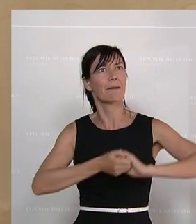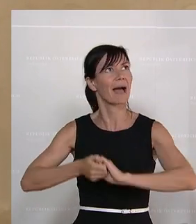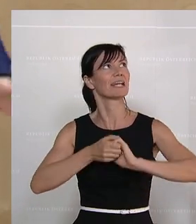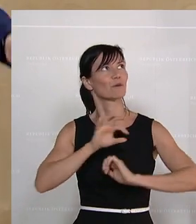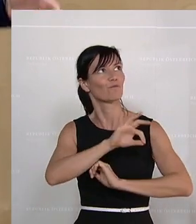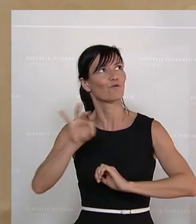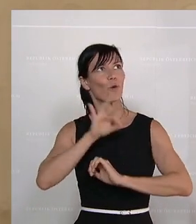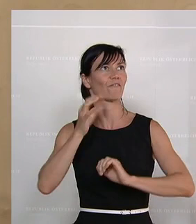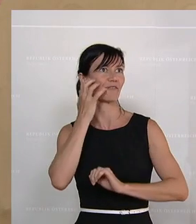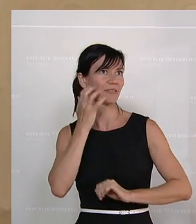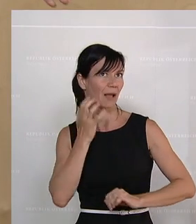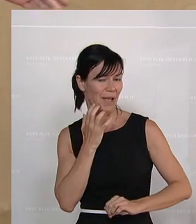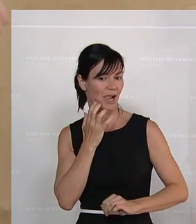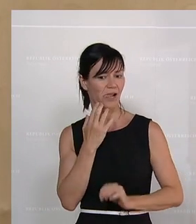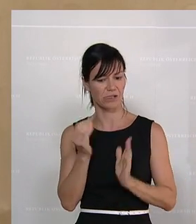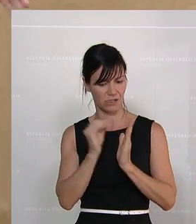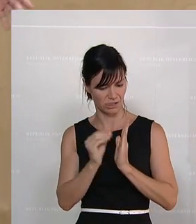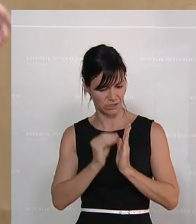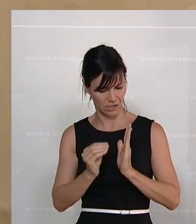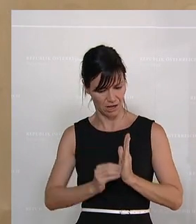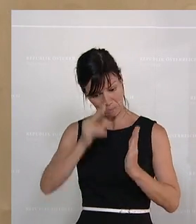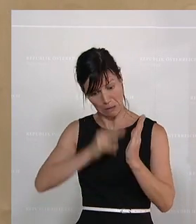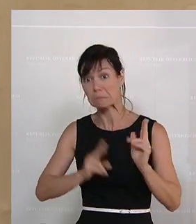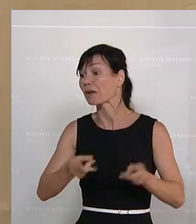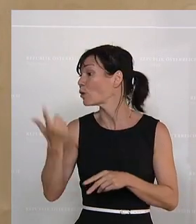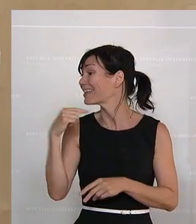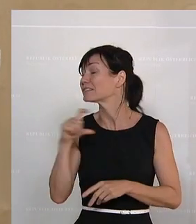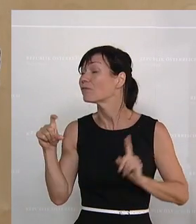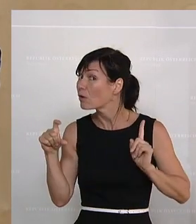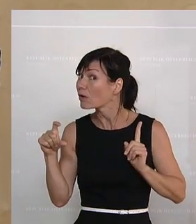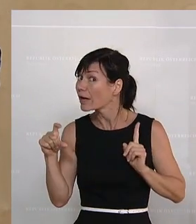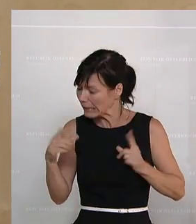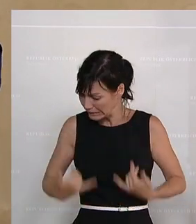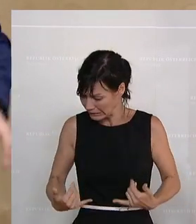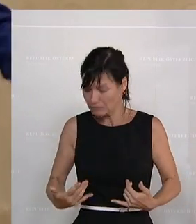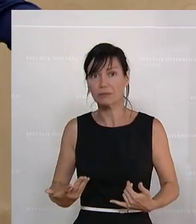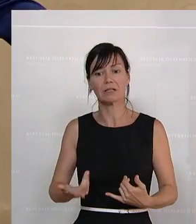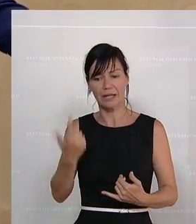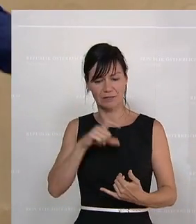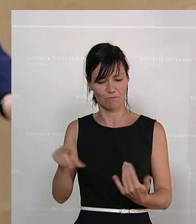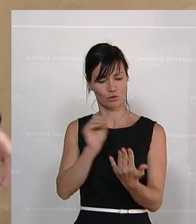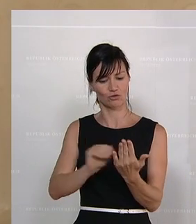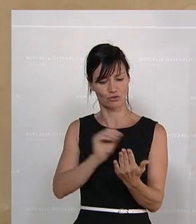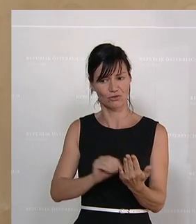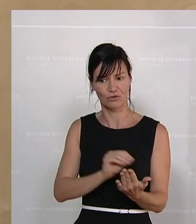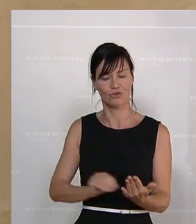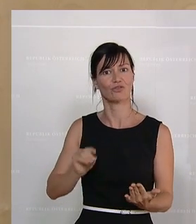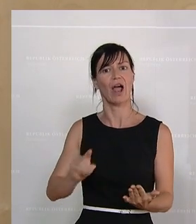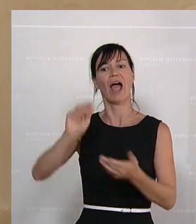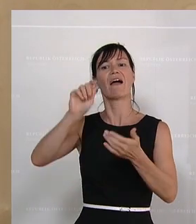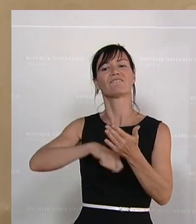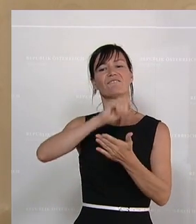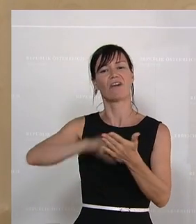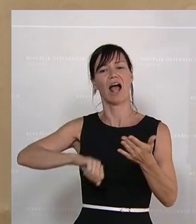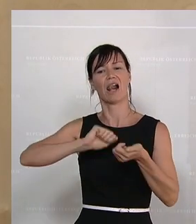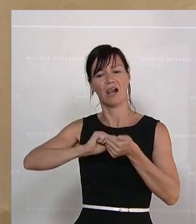ist zu lesen den aussagen von voriger woche sehr geehrte damen und herren wir befinden uns bereits hinter gegenwart die unabhängige wahlbewegung von alexander